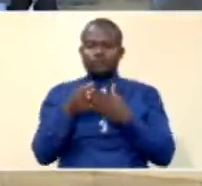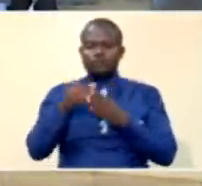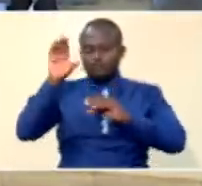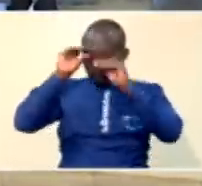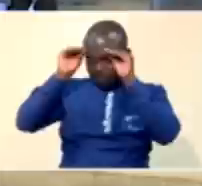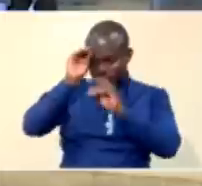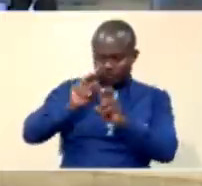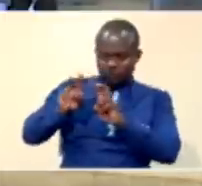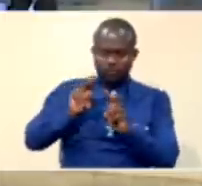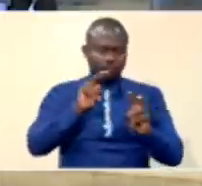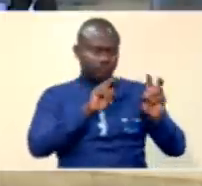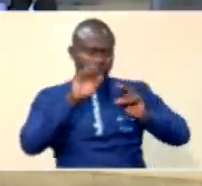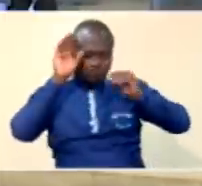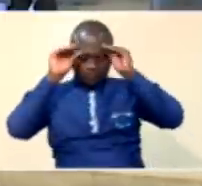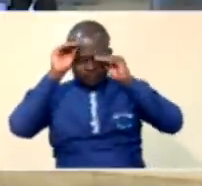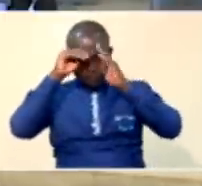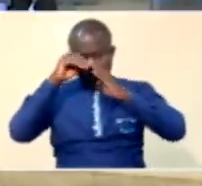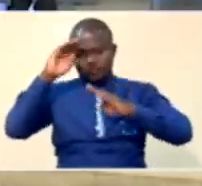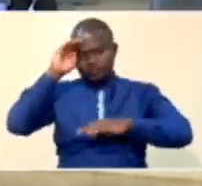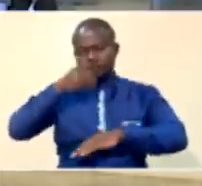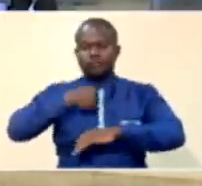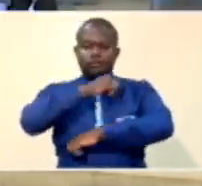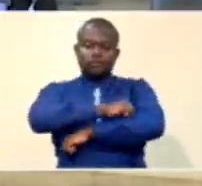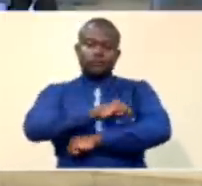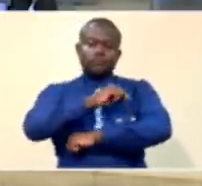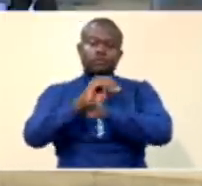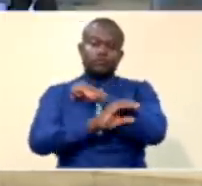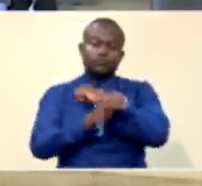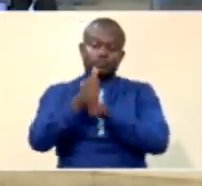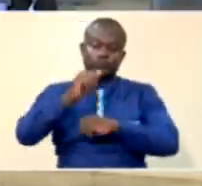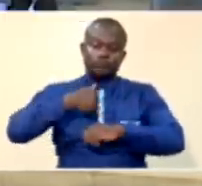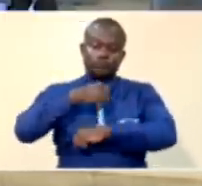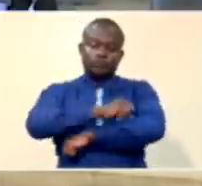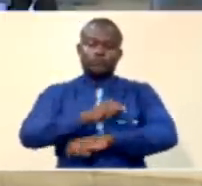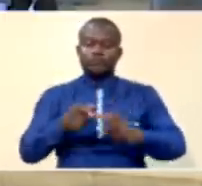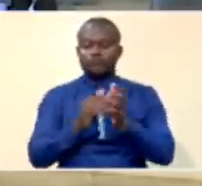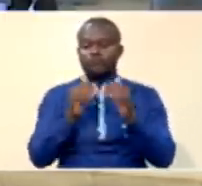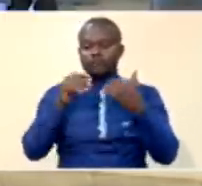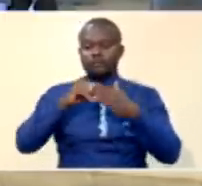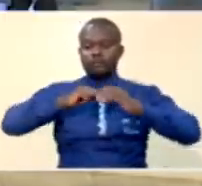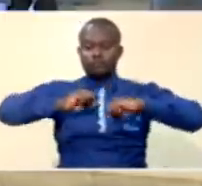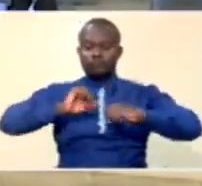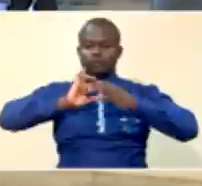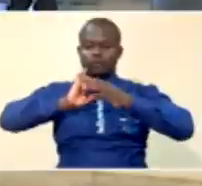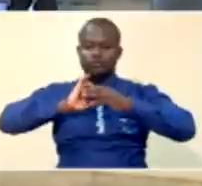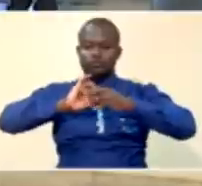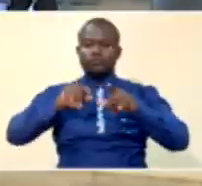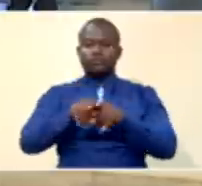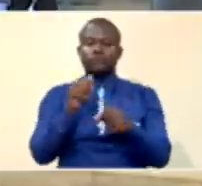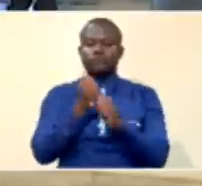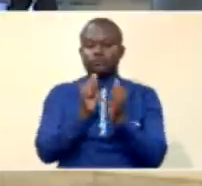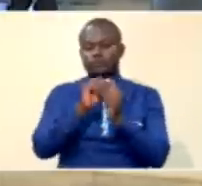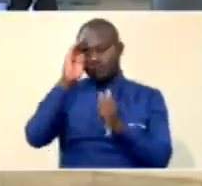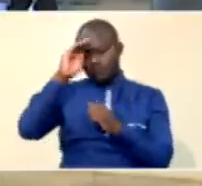ko polisi ifite amashuri, buriya n'igihugu cyabo gifite amashuri, ariko umunsi habayeho wenda nk'amasezerano n'ubufatanye nk'uko tugenda tubigirana za